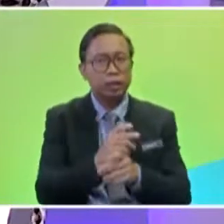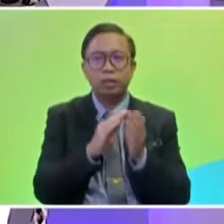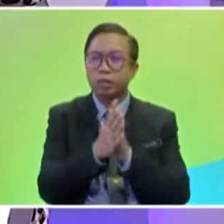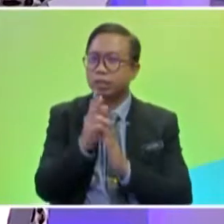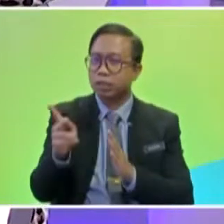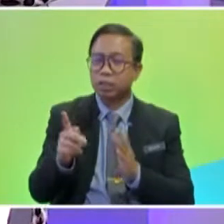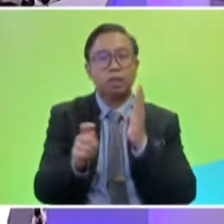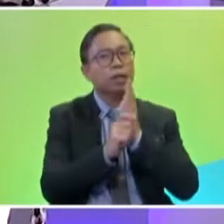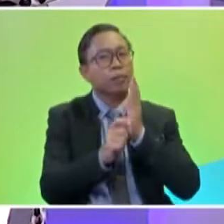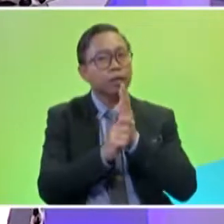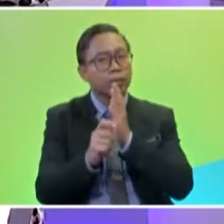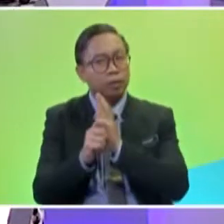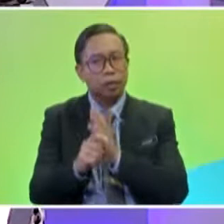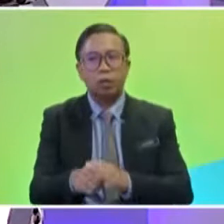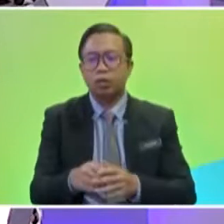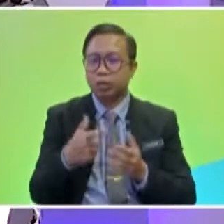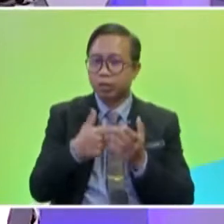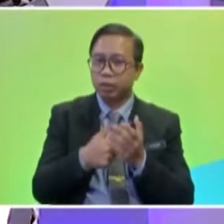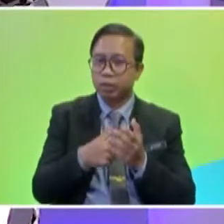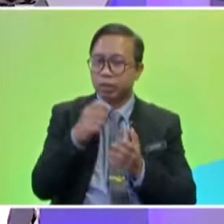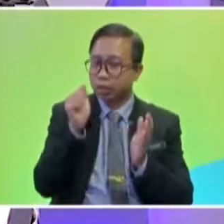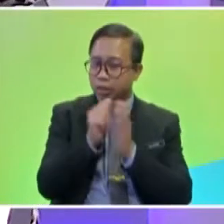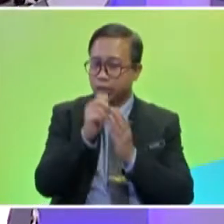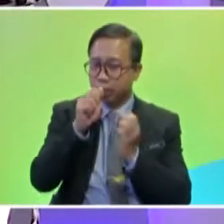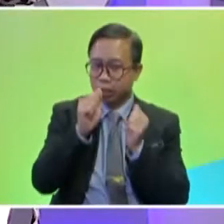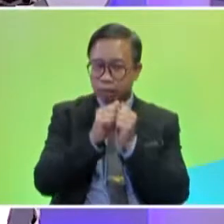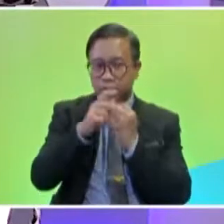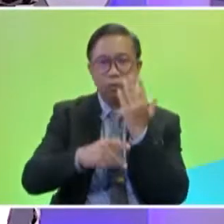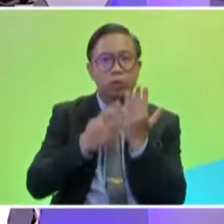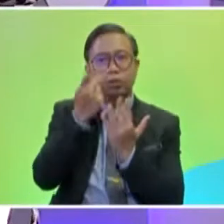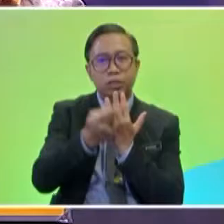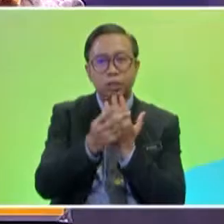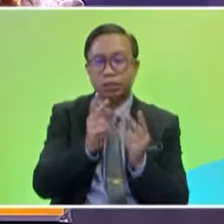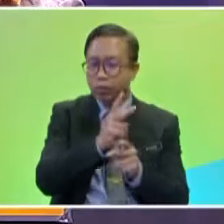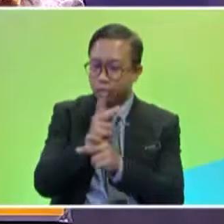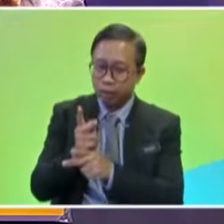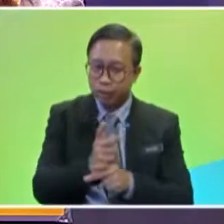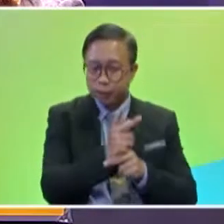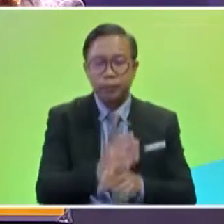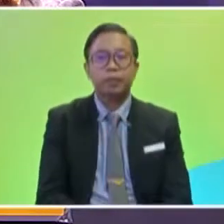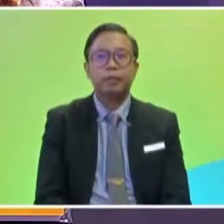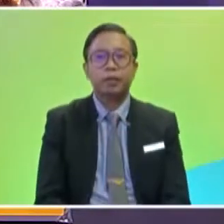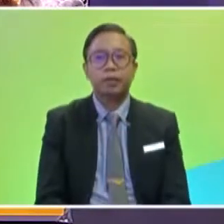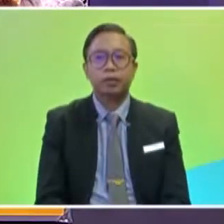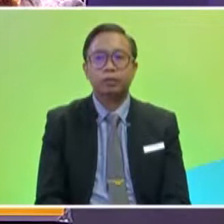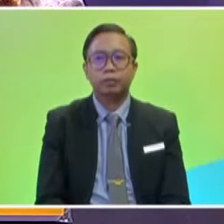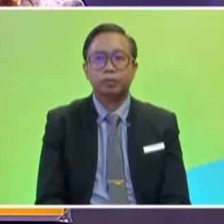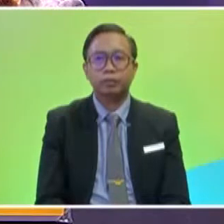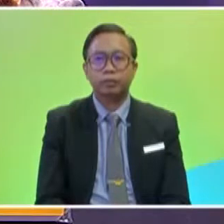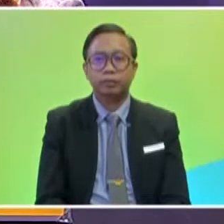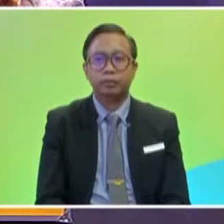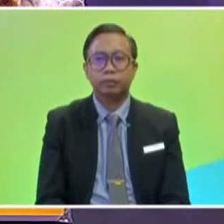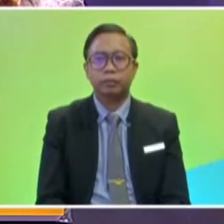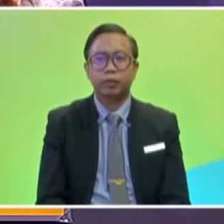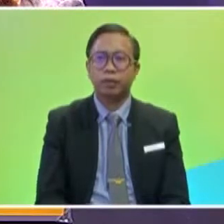semakin bertambah bilangannya dengan project-project pemeliharaan Baiklah cgcg beresiko sebut tentang ah